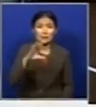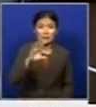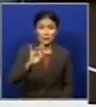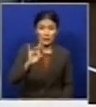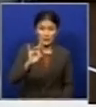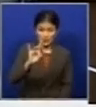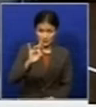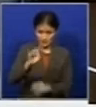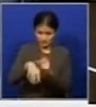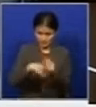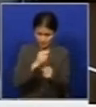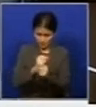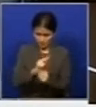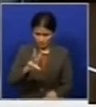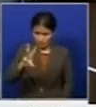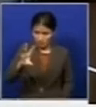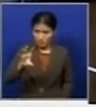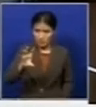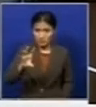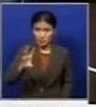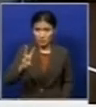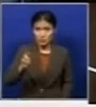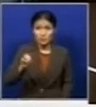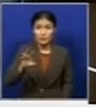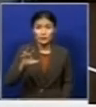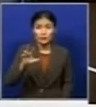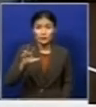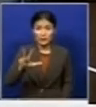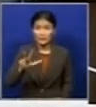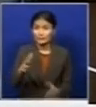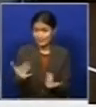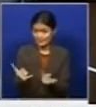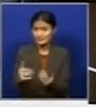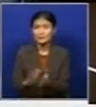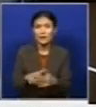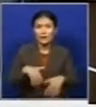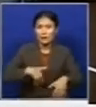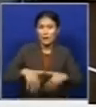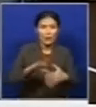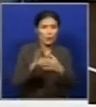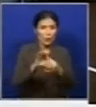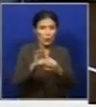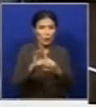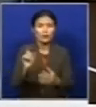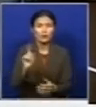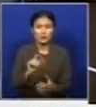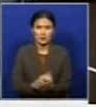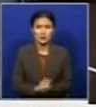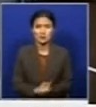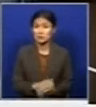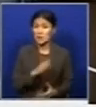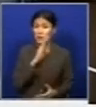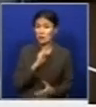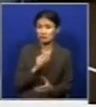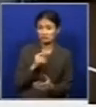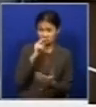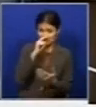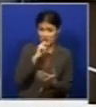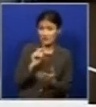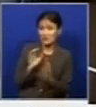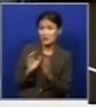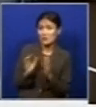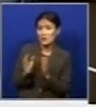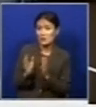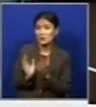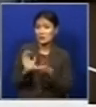งนี้ประชาชนเขากังวลว่าการเข้าร่วมข้อตกลงนี้